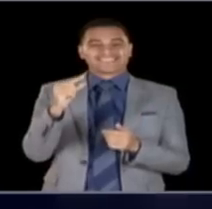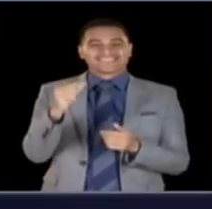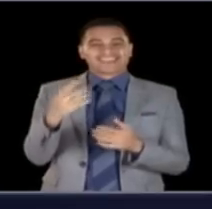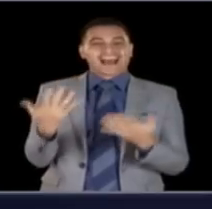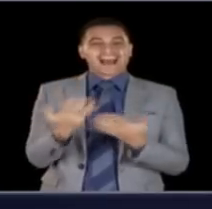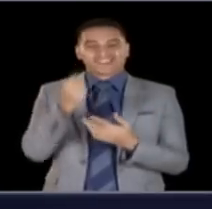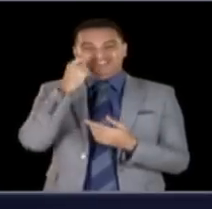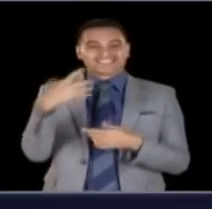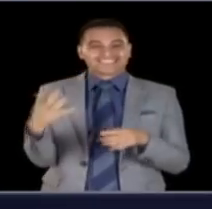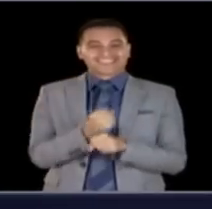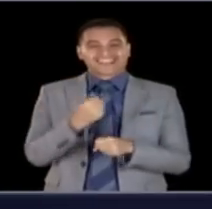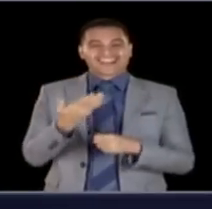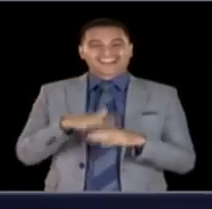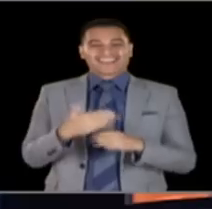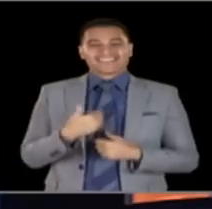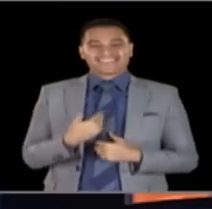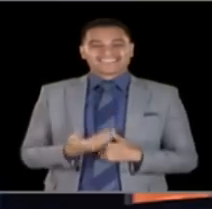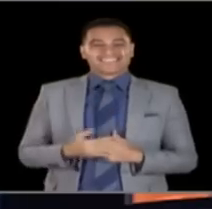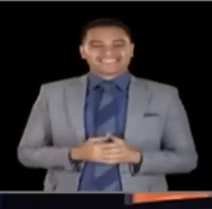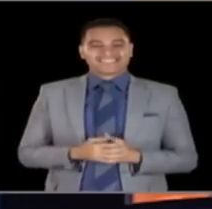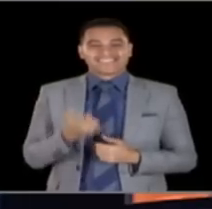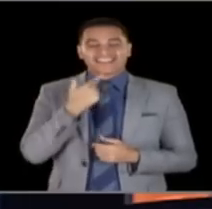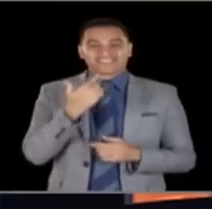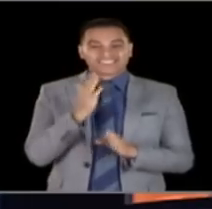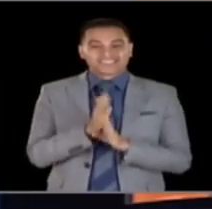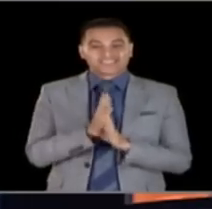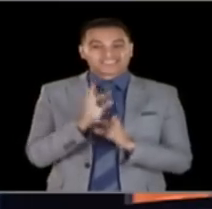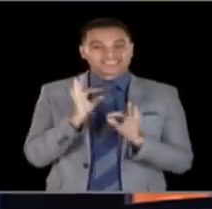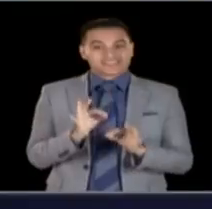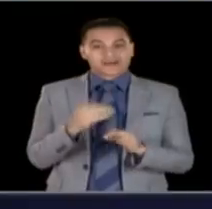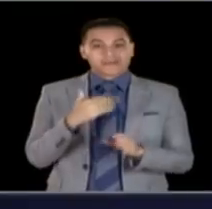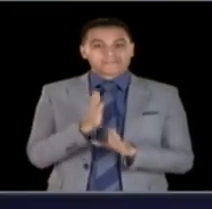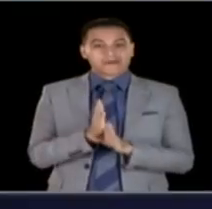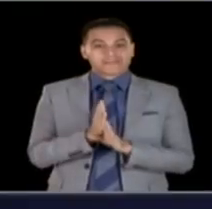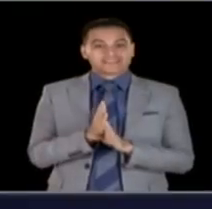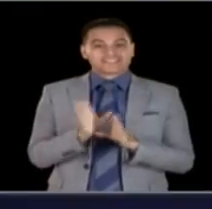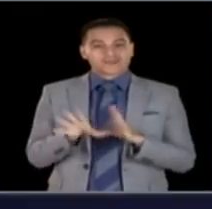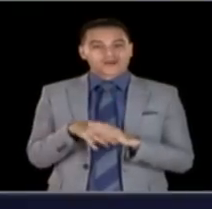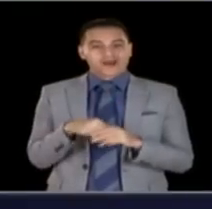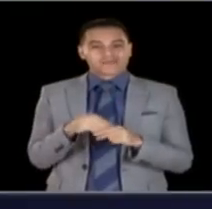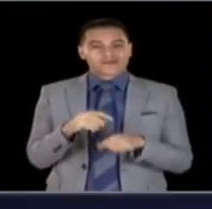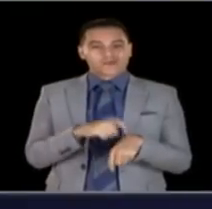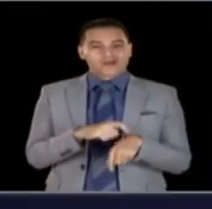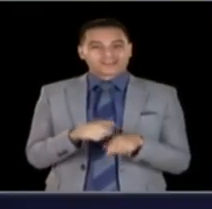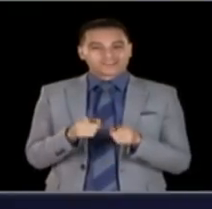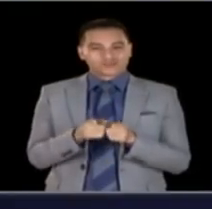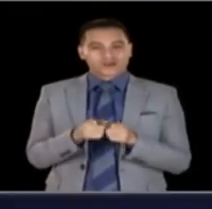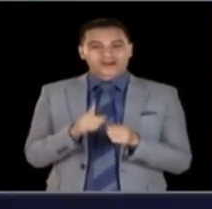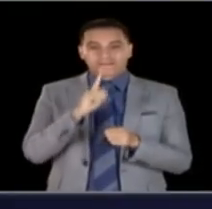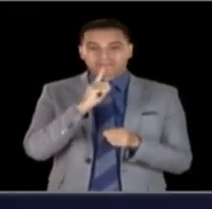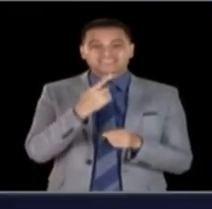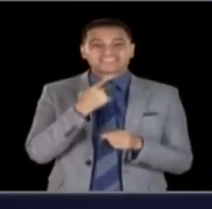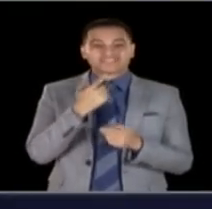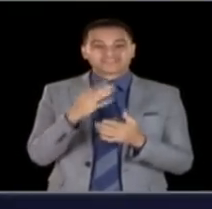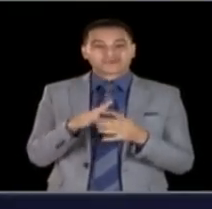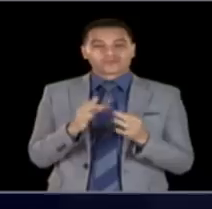طيب حد يتفرج علي اي حاجه. انت نفسك تمثل قوي جدا؟ انا بمثل وبخرج يعني، بس على نطاق ضيق، بس نفسي